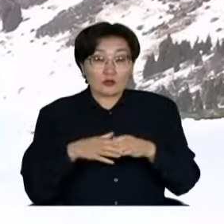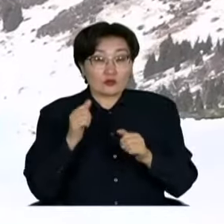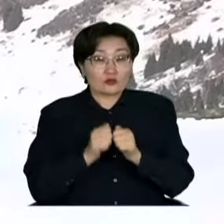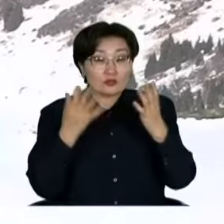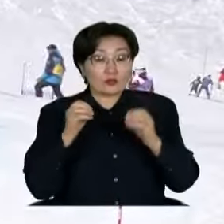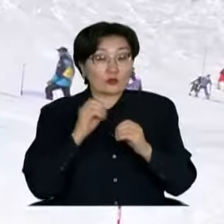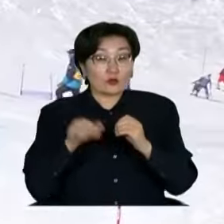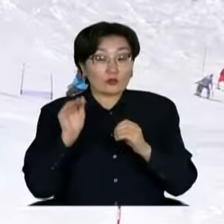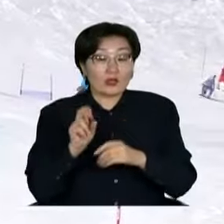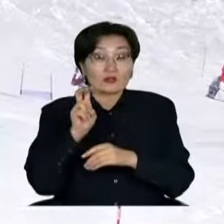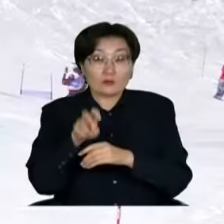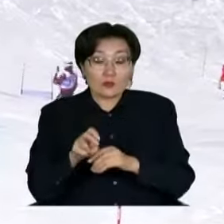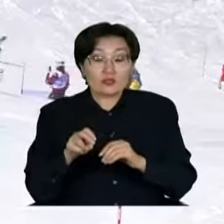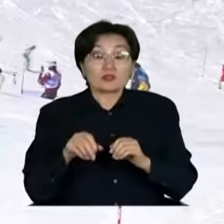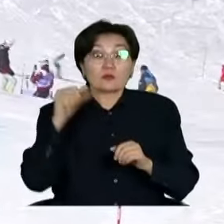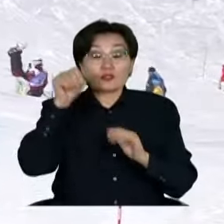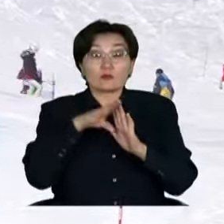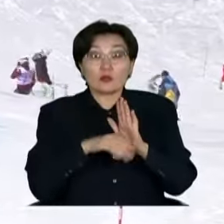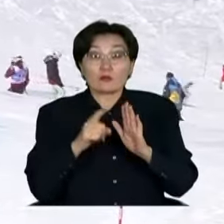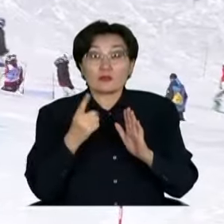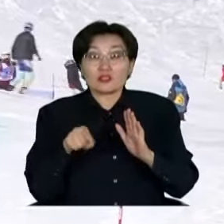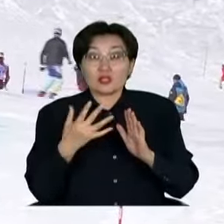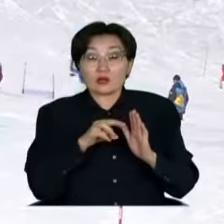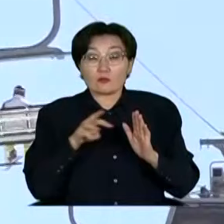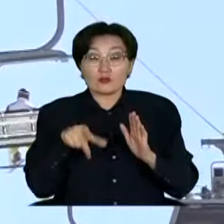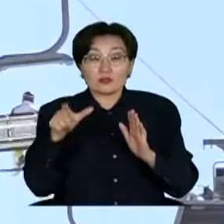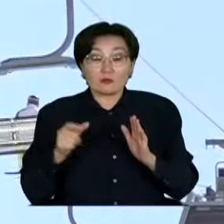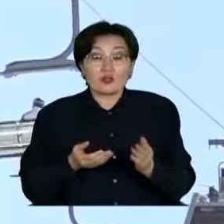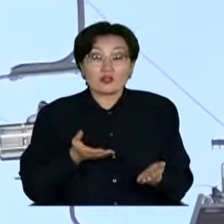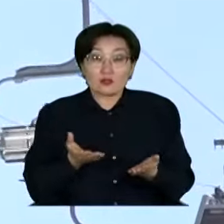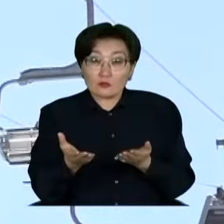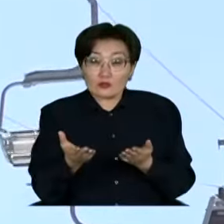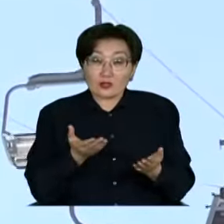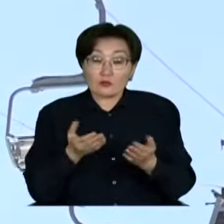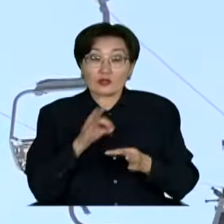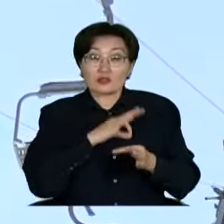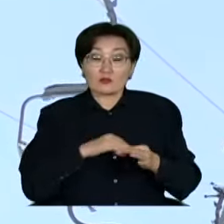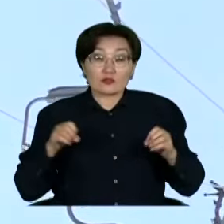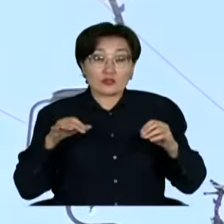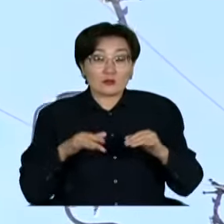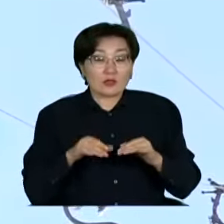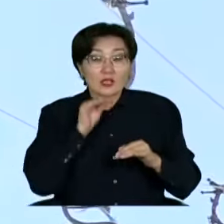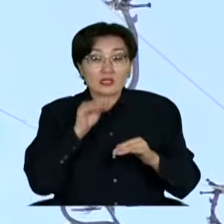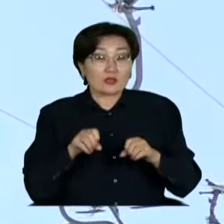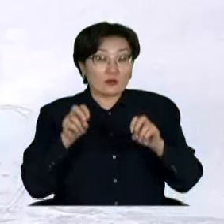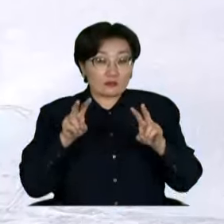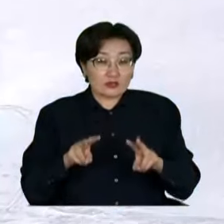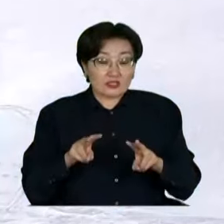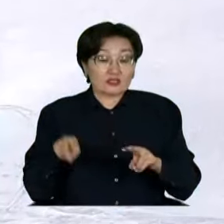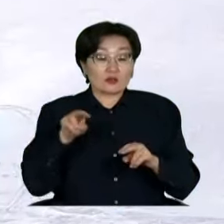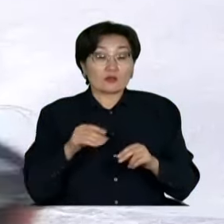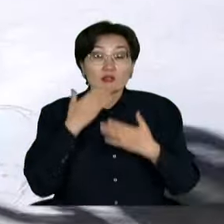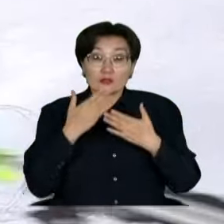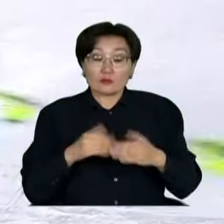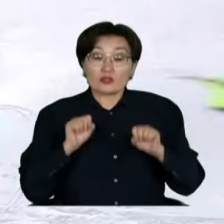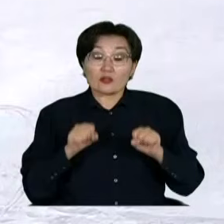екен. Ал жылдық көрсеткіш 1,5 миллионнан асады. Шаңғы сноуборд тебуге жиналатындардың қатарында кәсіби мамандар, сондай-ақ